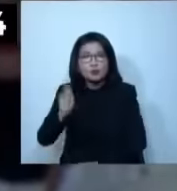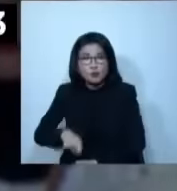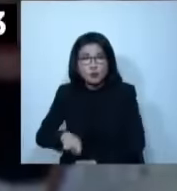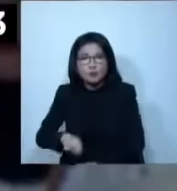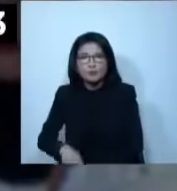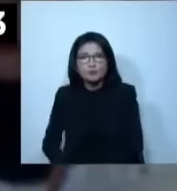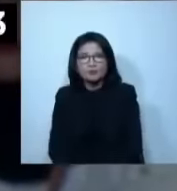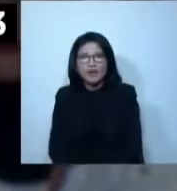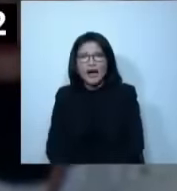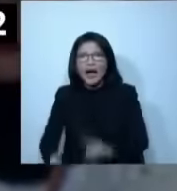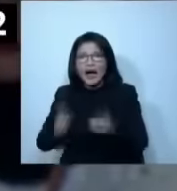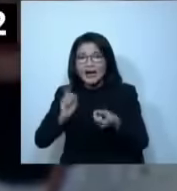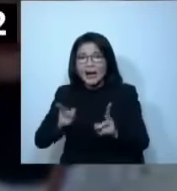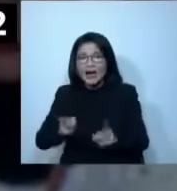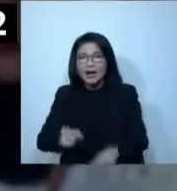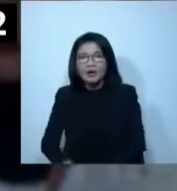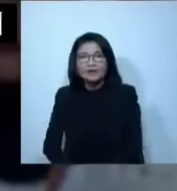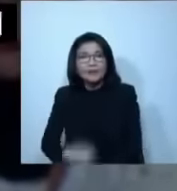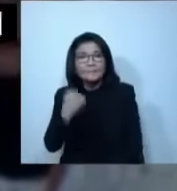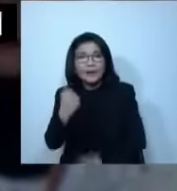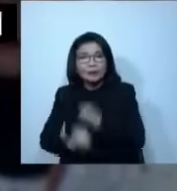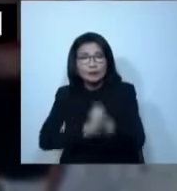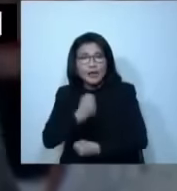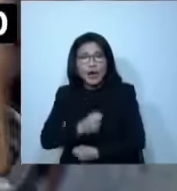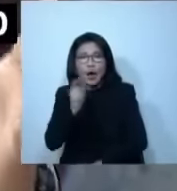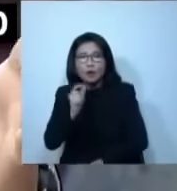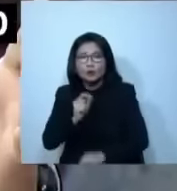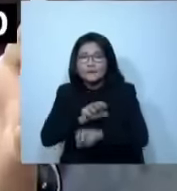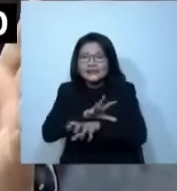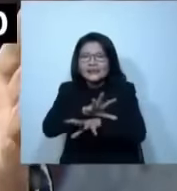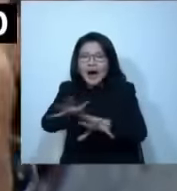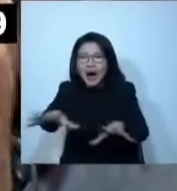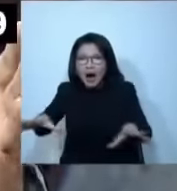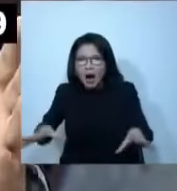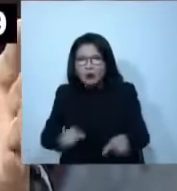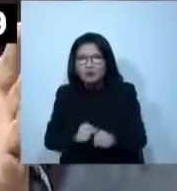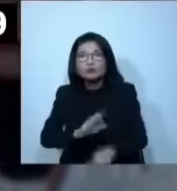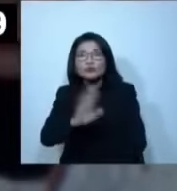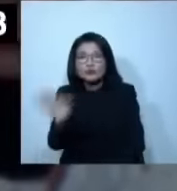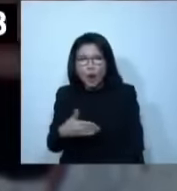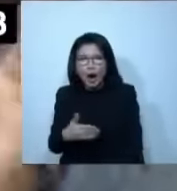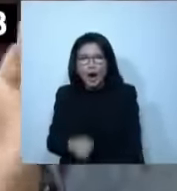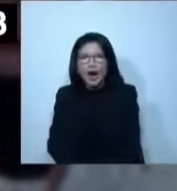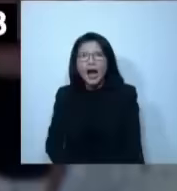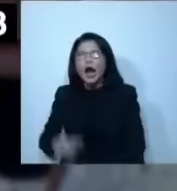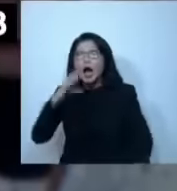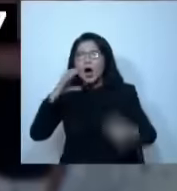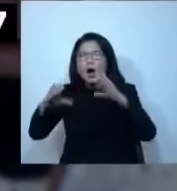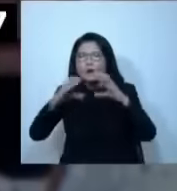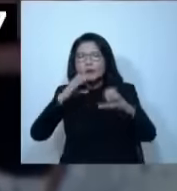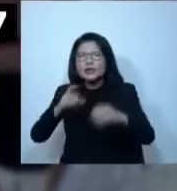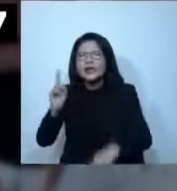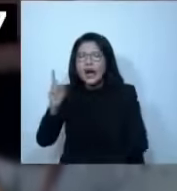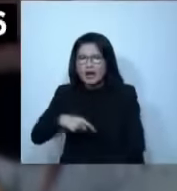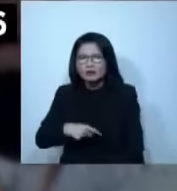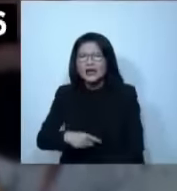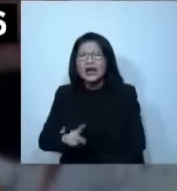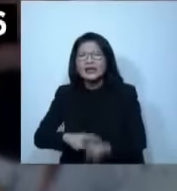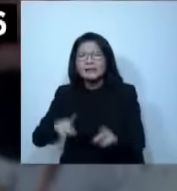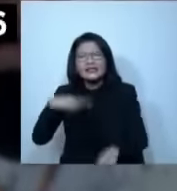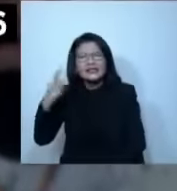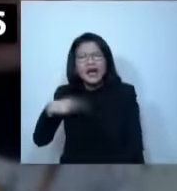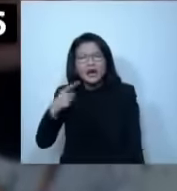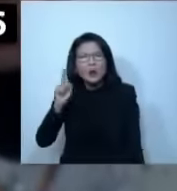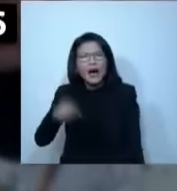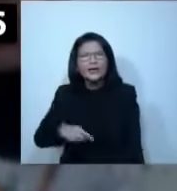Lalu, ketika sampai kepada usaha untuk menjangkau semua, pasti komunikasi dilakukan, tapi selalu saja